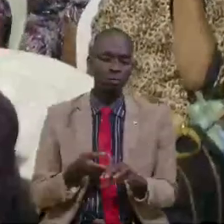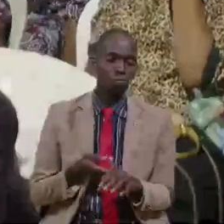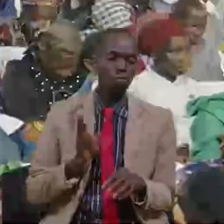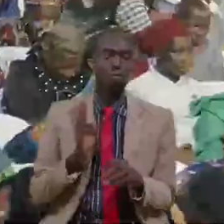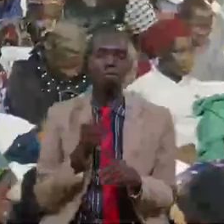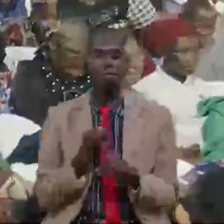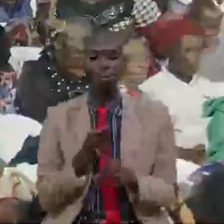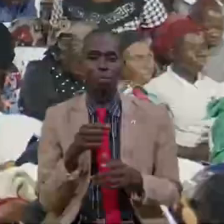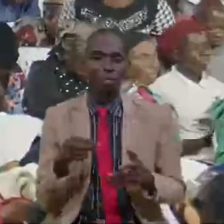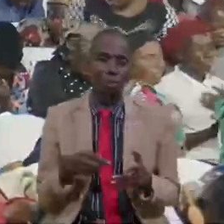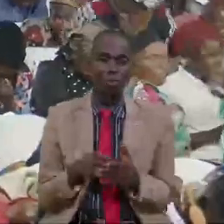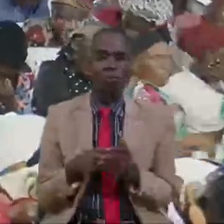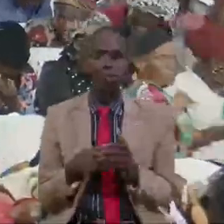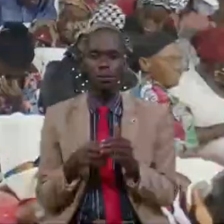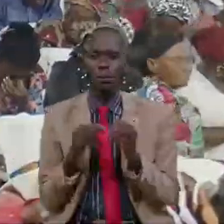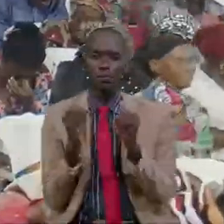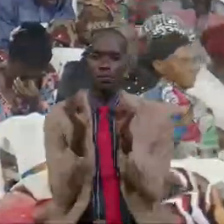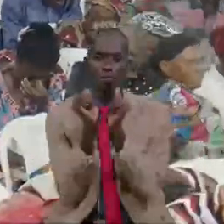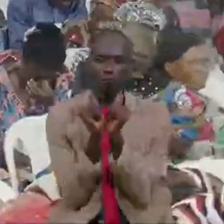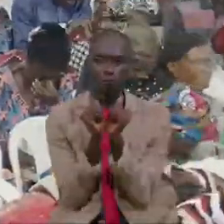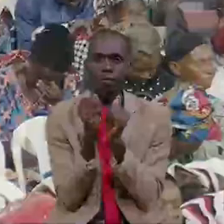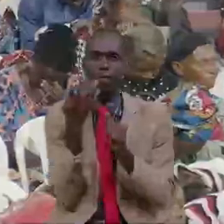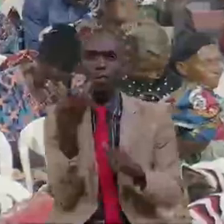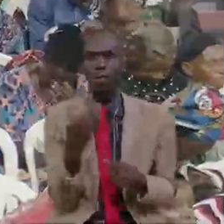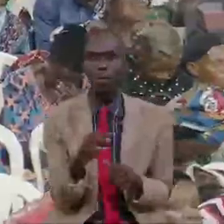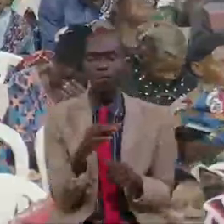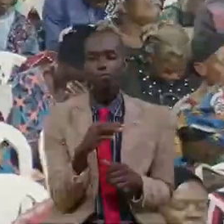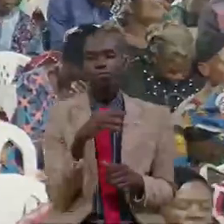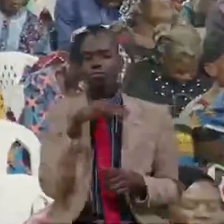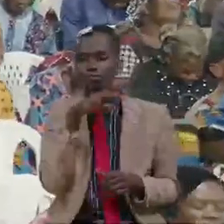Tu veux sortir de ces liens de la corruption,